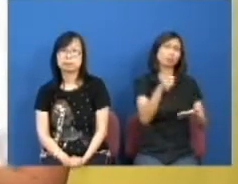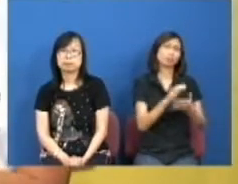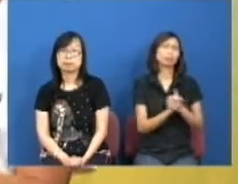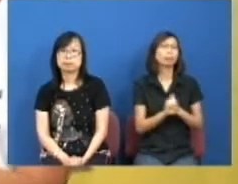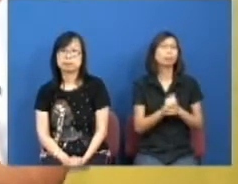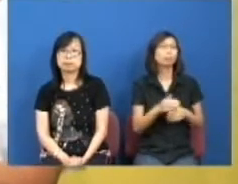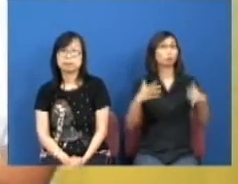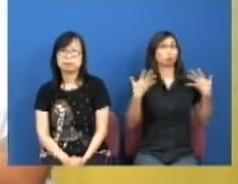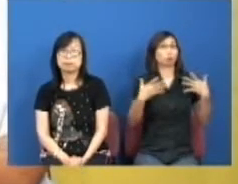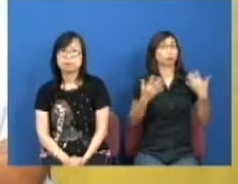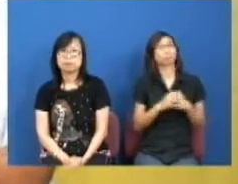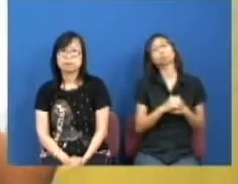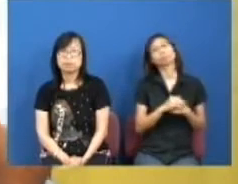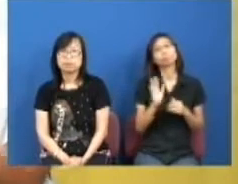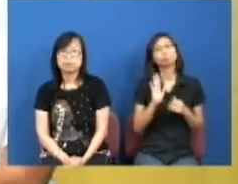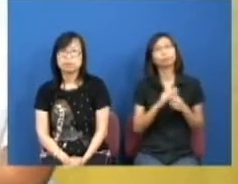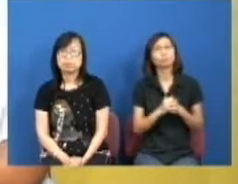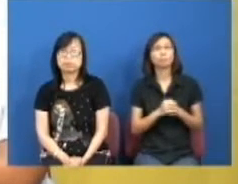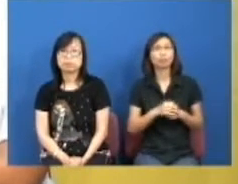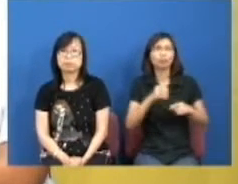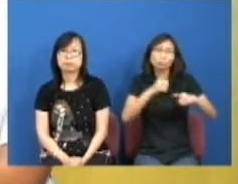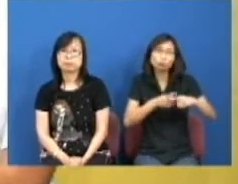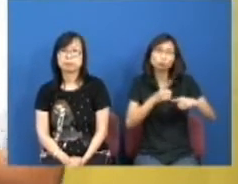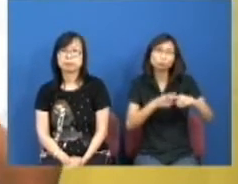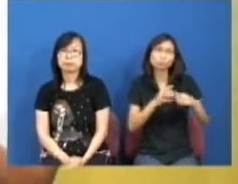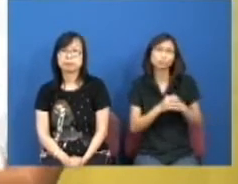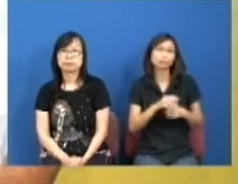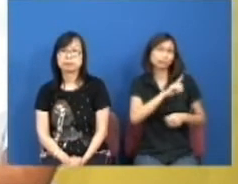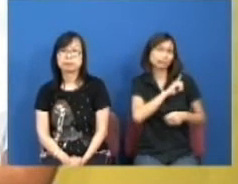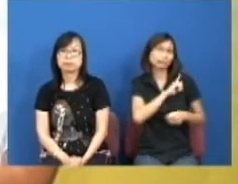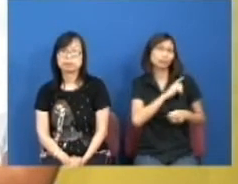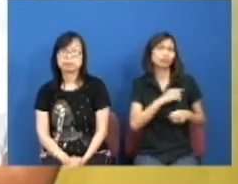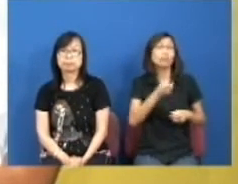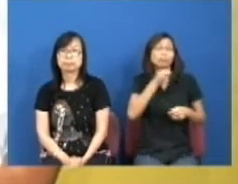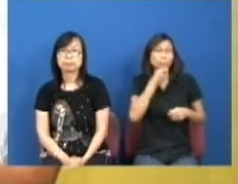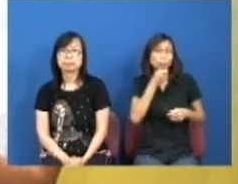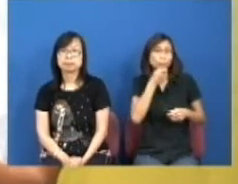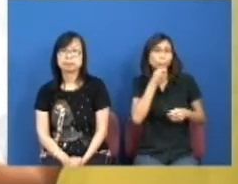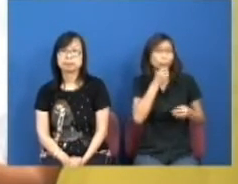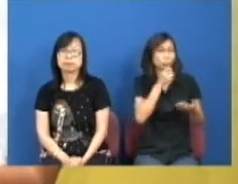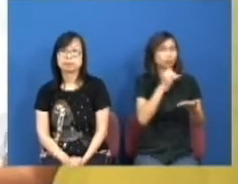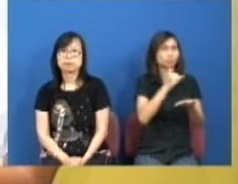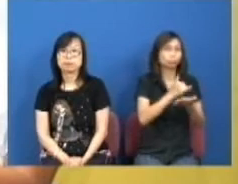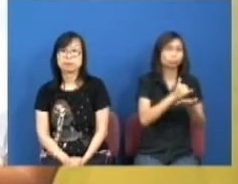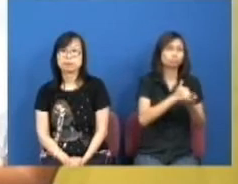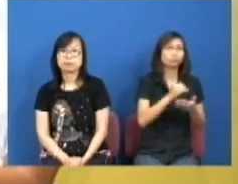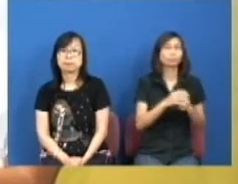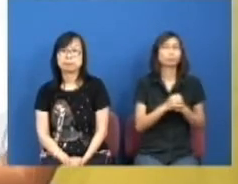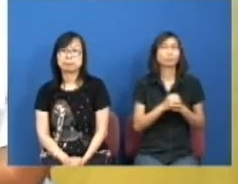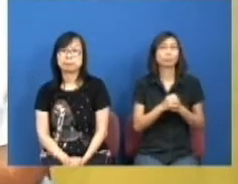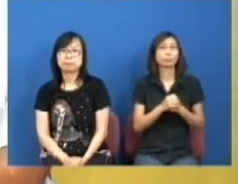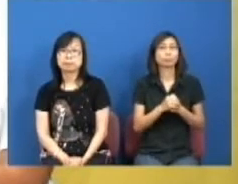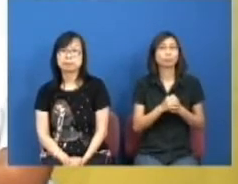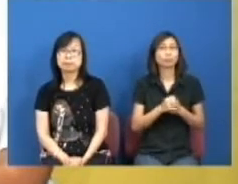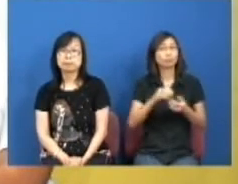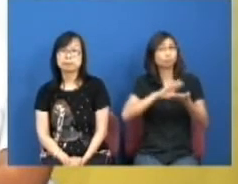咁但係實際上會唔會即係佢哋自己覺得自己都願意甘心做呢一個棋子，即係當嗱好明顯，